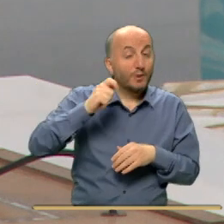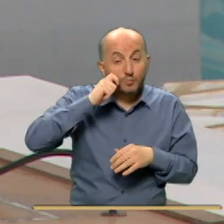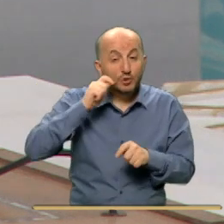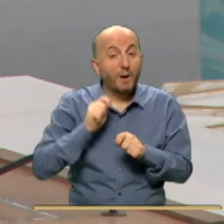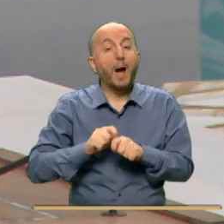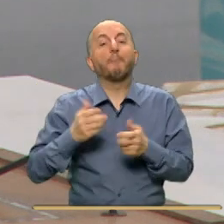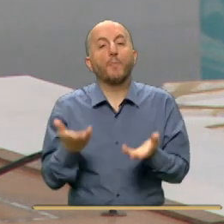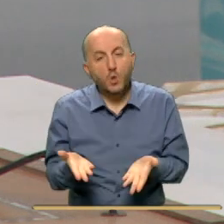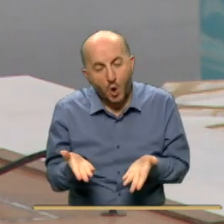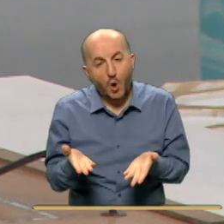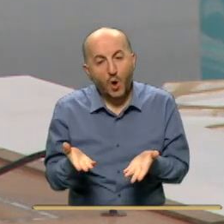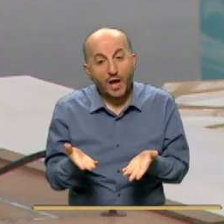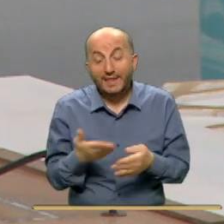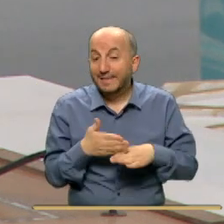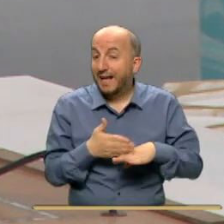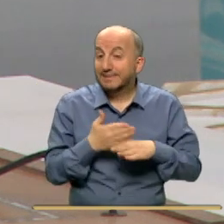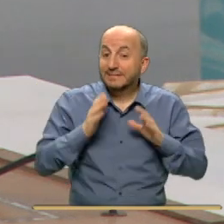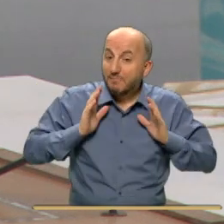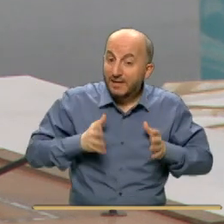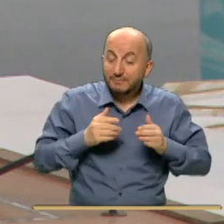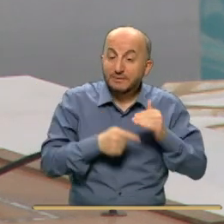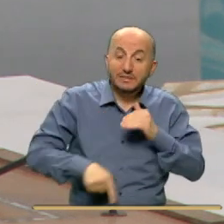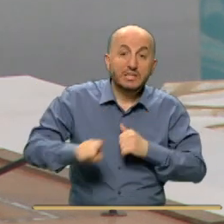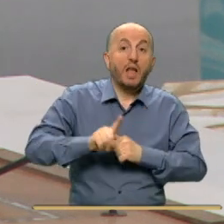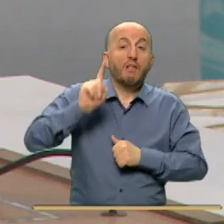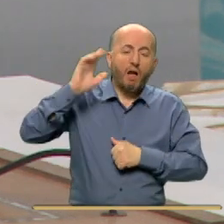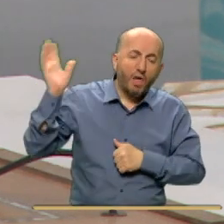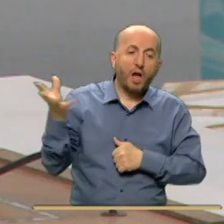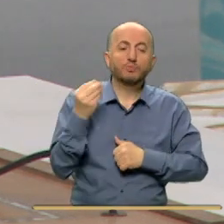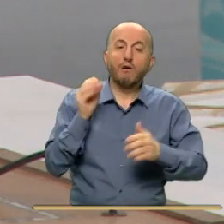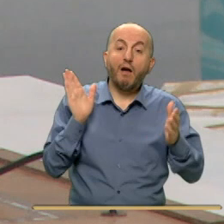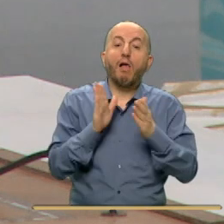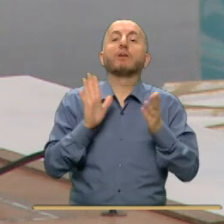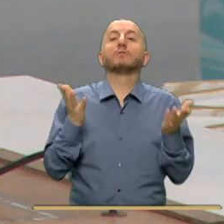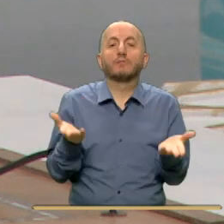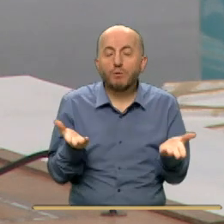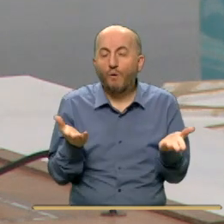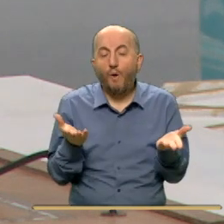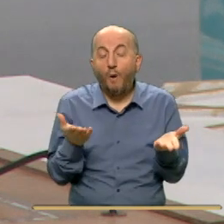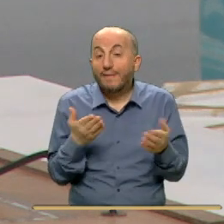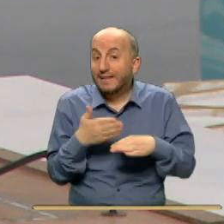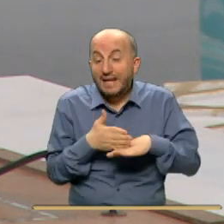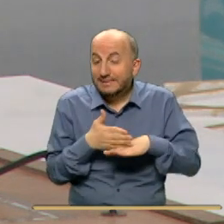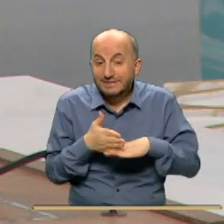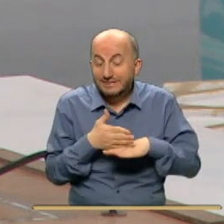yapmıyor? Niçin namazlarımız bizi Allah'a daha çok yaklaştırmıyor? Niçin